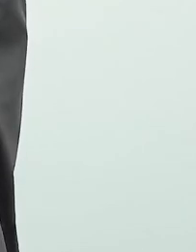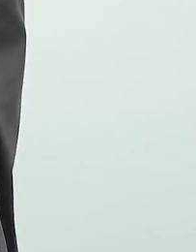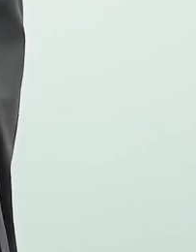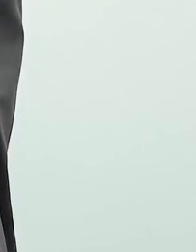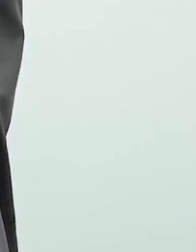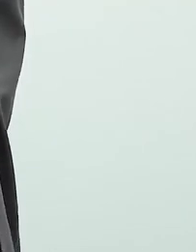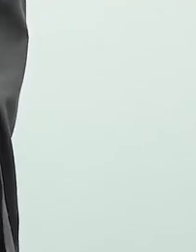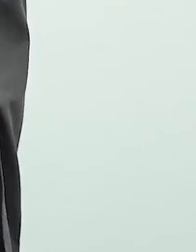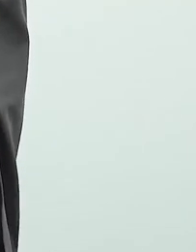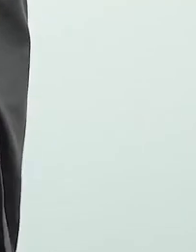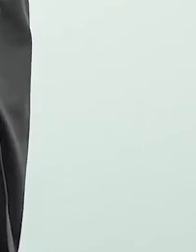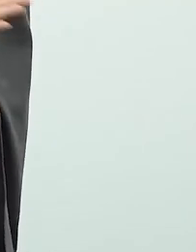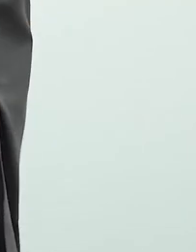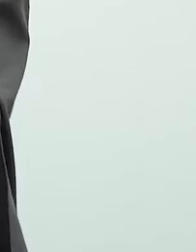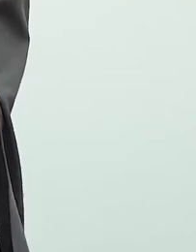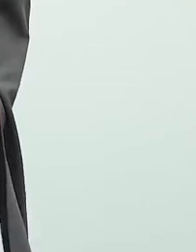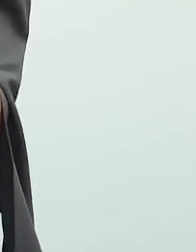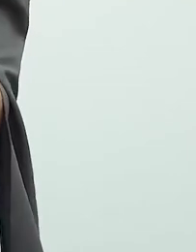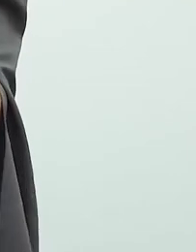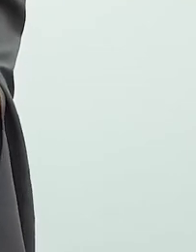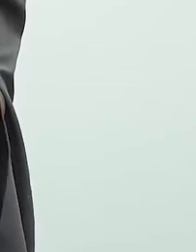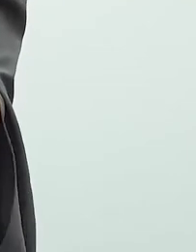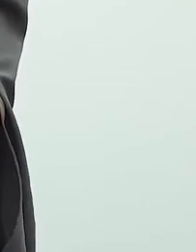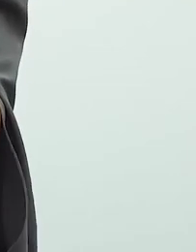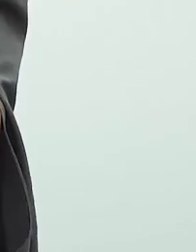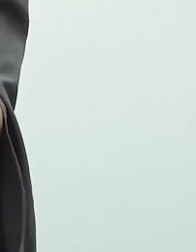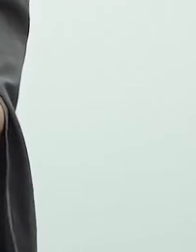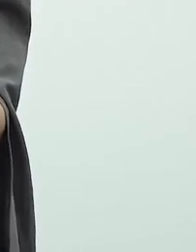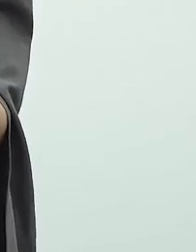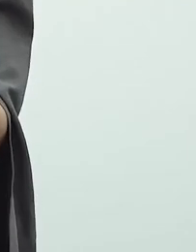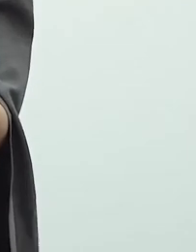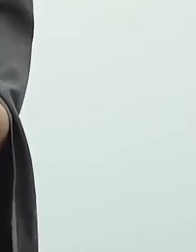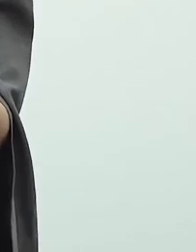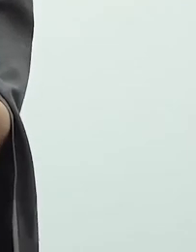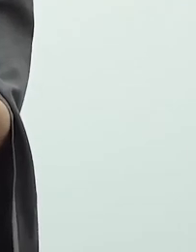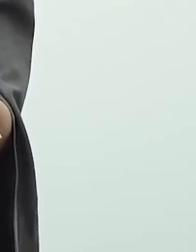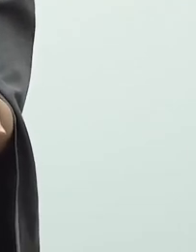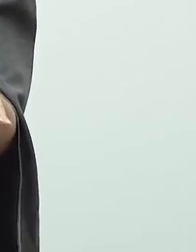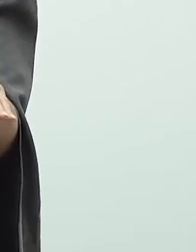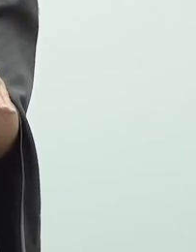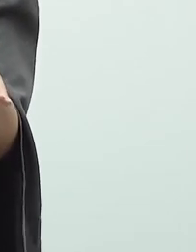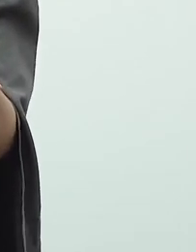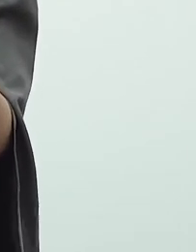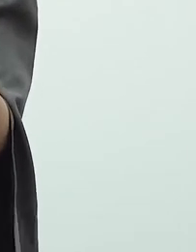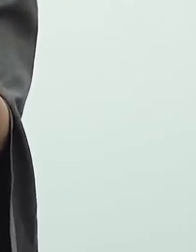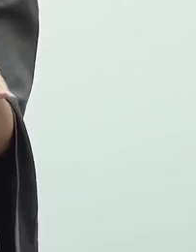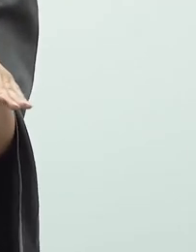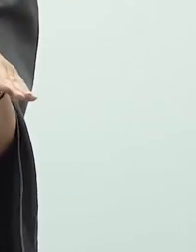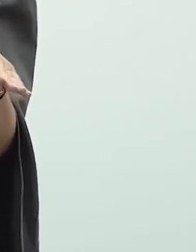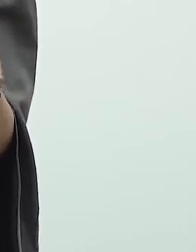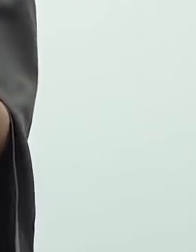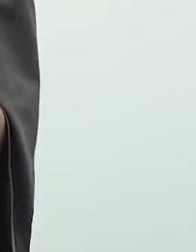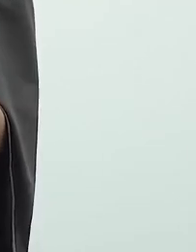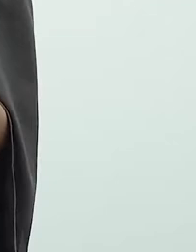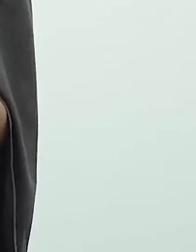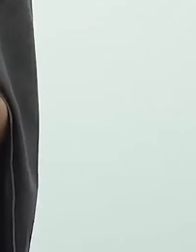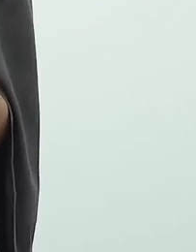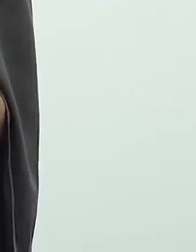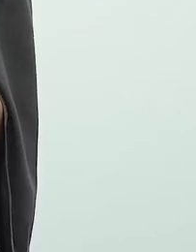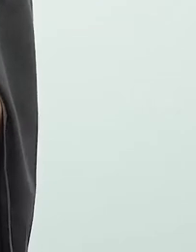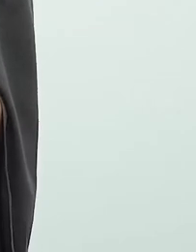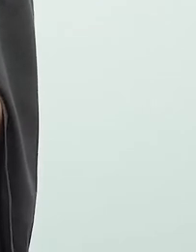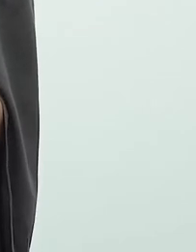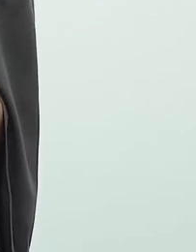사실은 그래서 사실은 또 비장애인 학생들에게 끼지도 못하고 저혼자 도태되는 느낌을 굉장히 많이